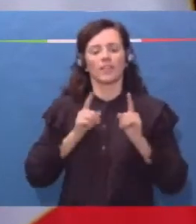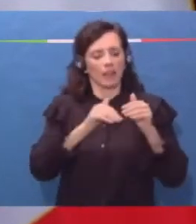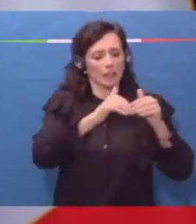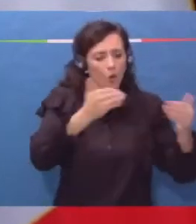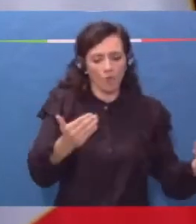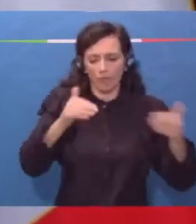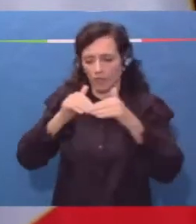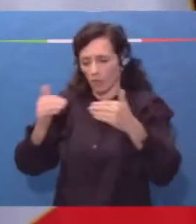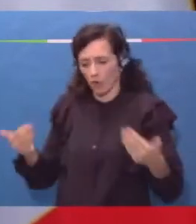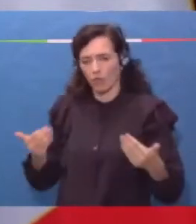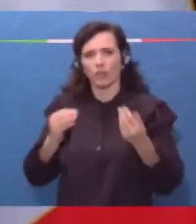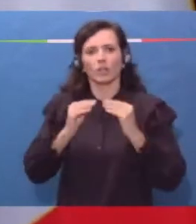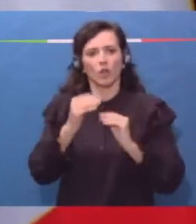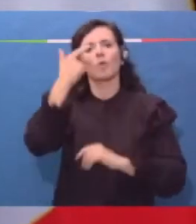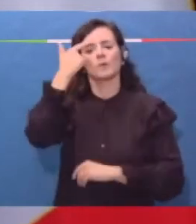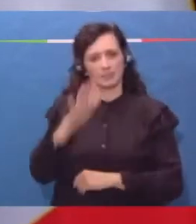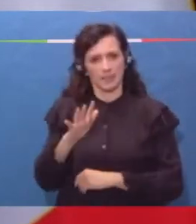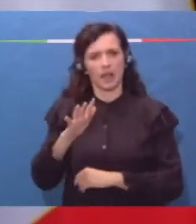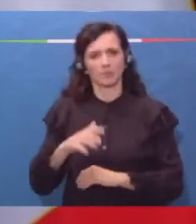confini.